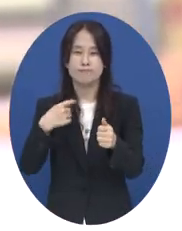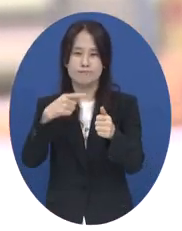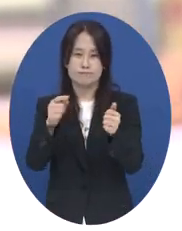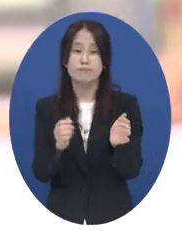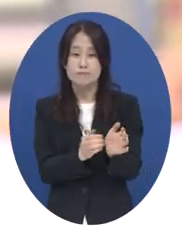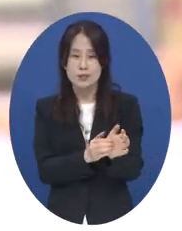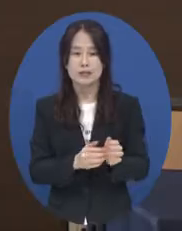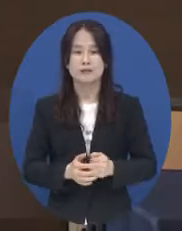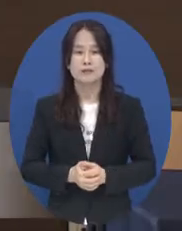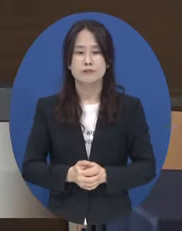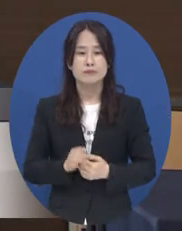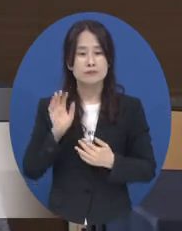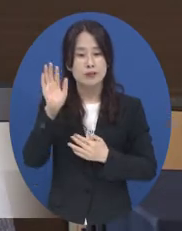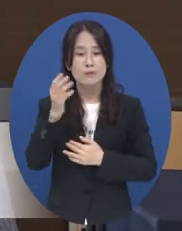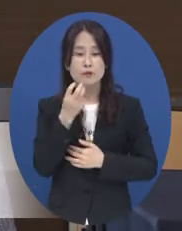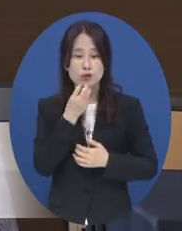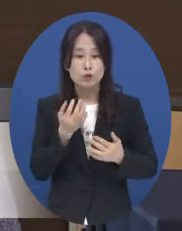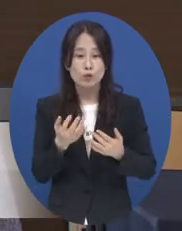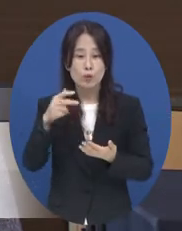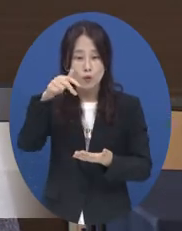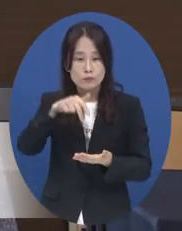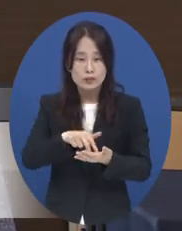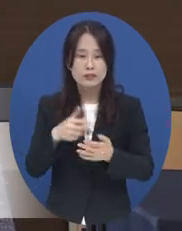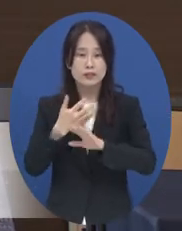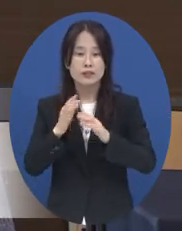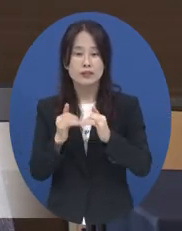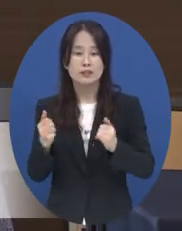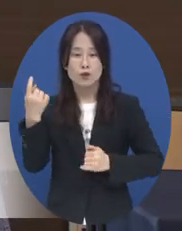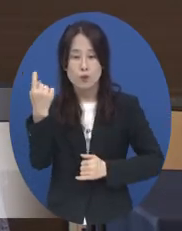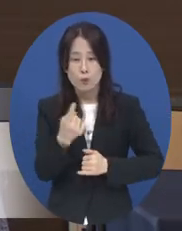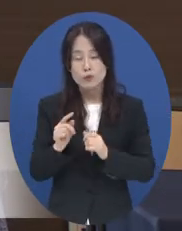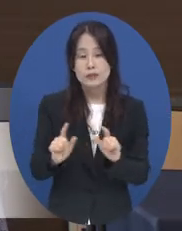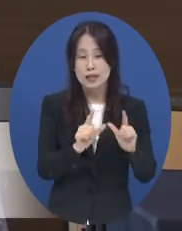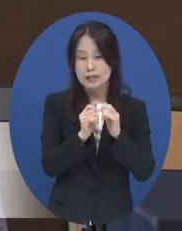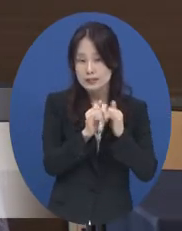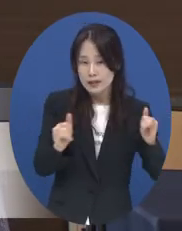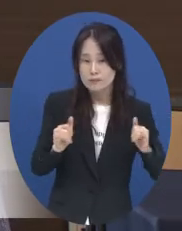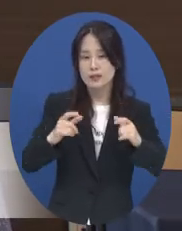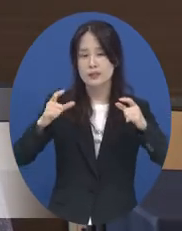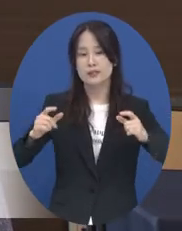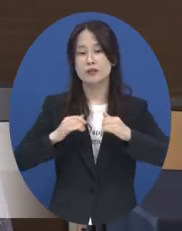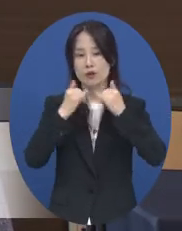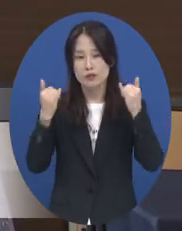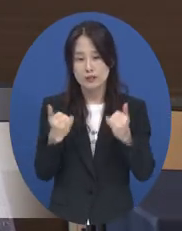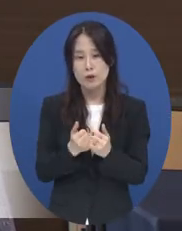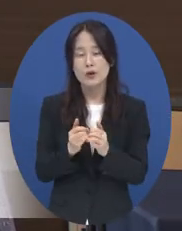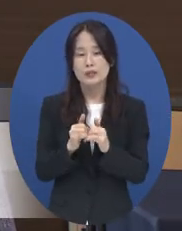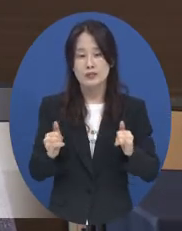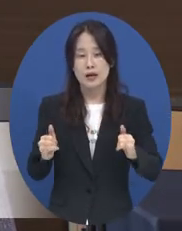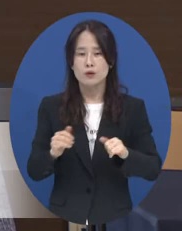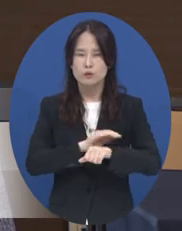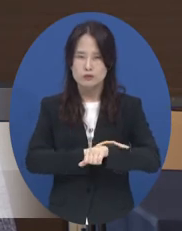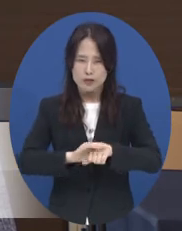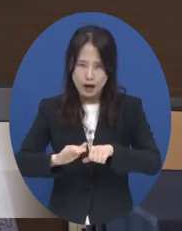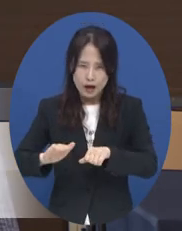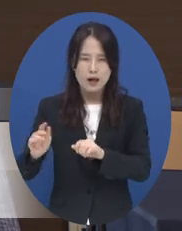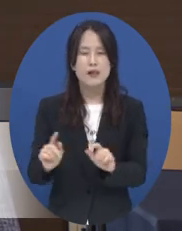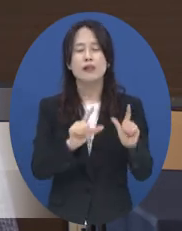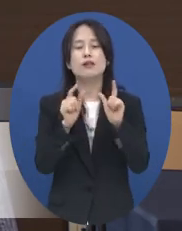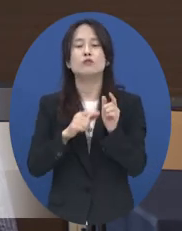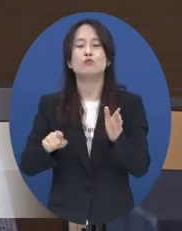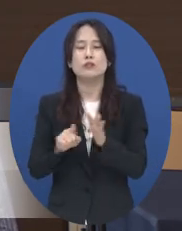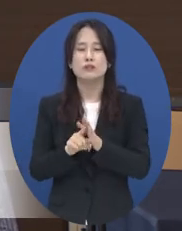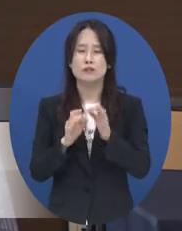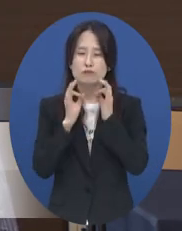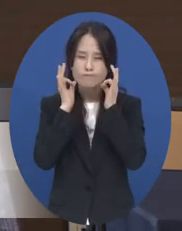했습니다 앞으로도 정 집에서는 외국인 주민들이 사회의 구성원으로서 잘